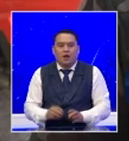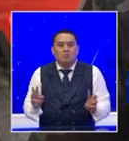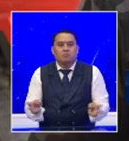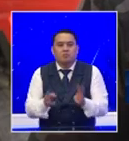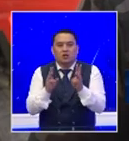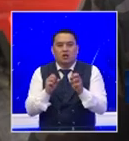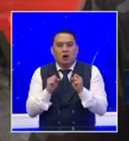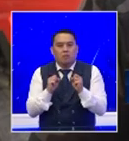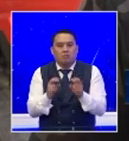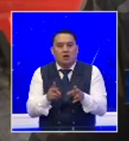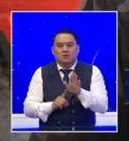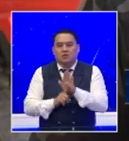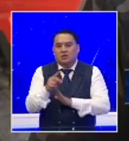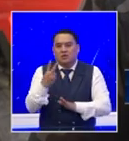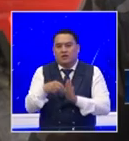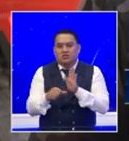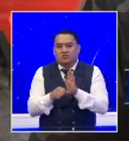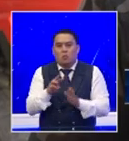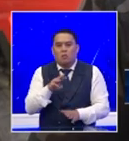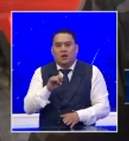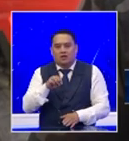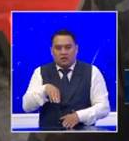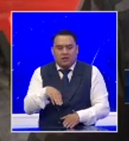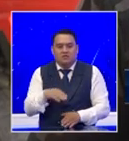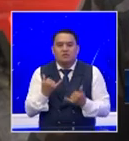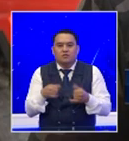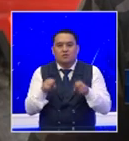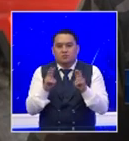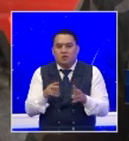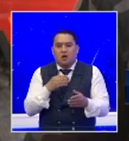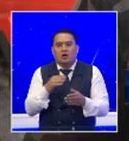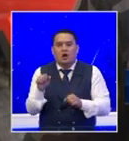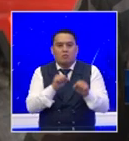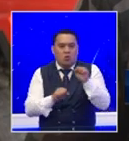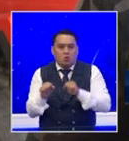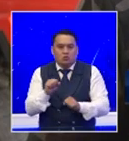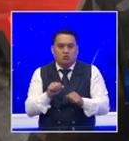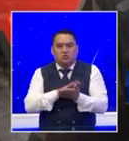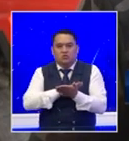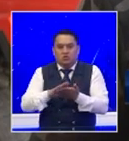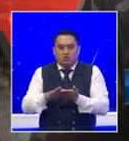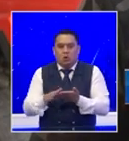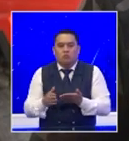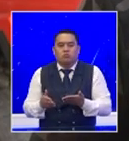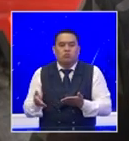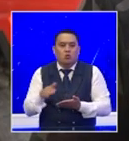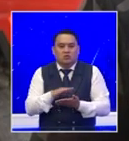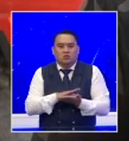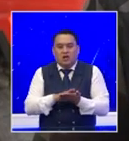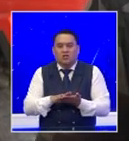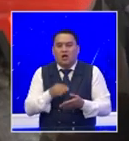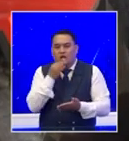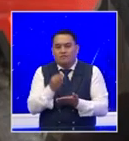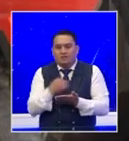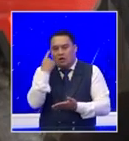Пожароопасный период для нас начался с 26 марта. Мы уже провели специальную обработку и вспашку защитных полос. В зоне нашей